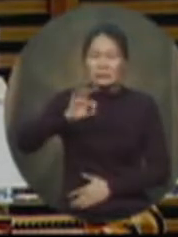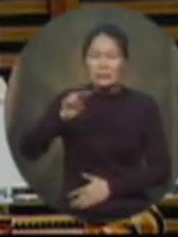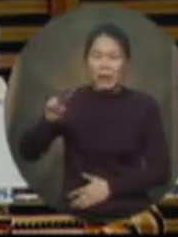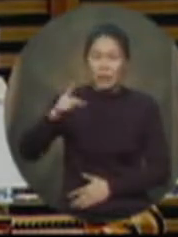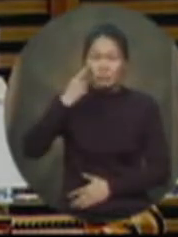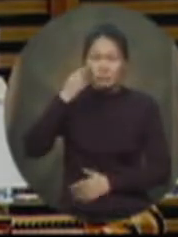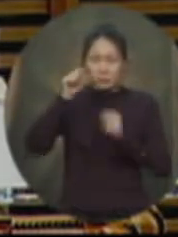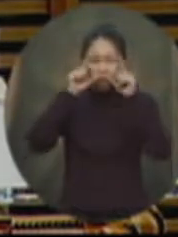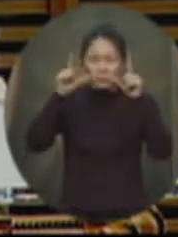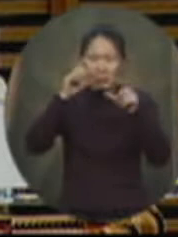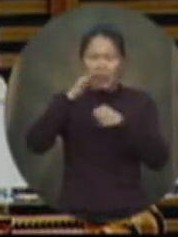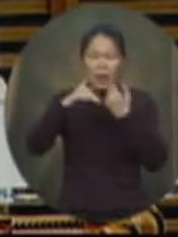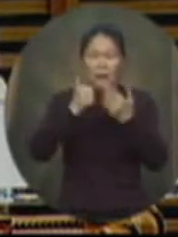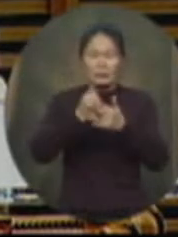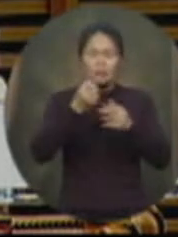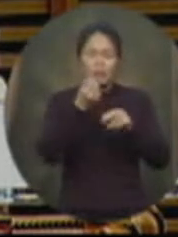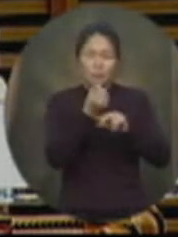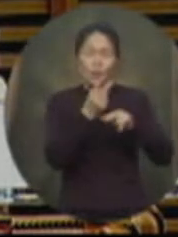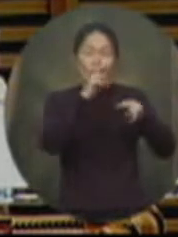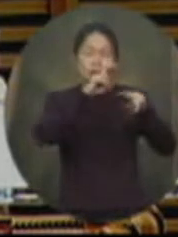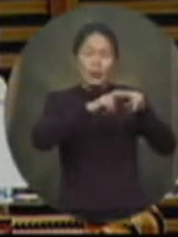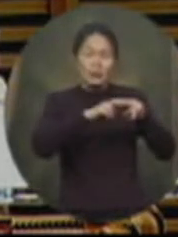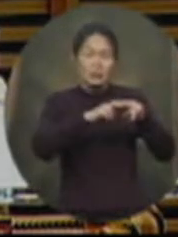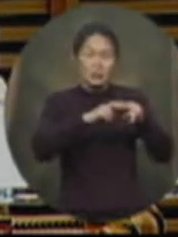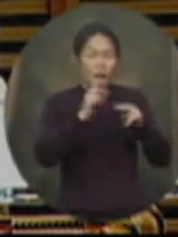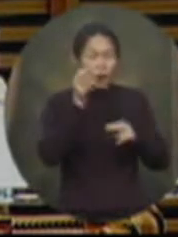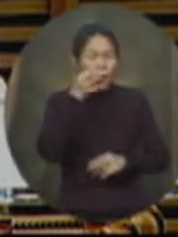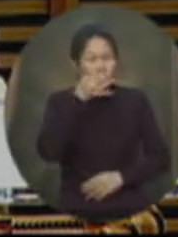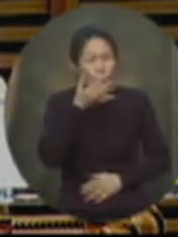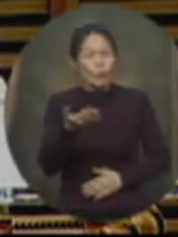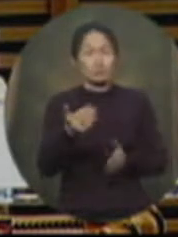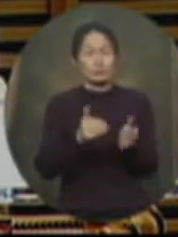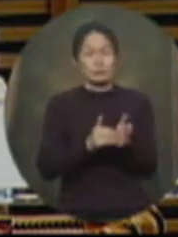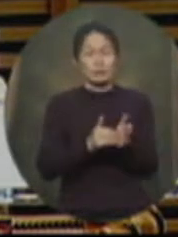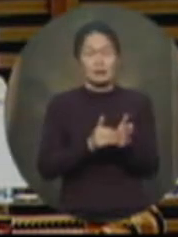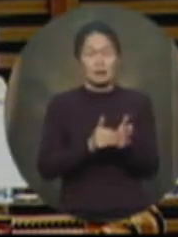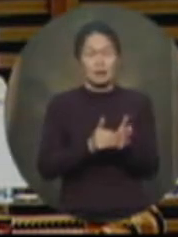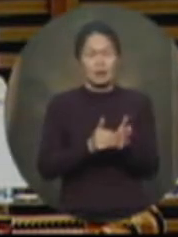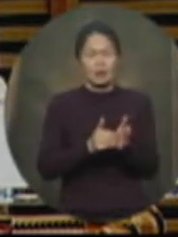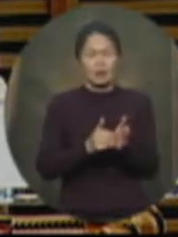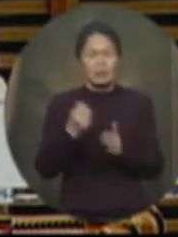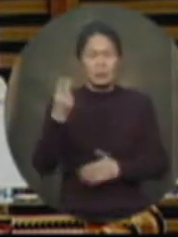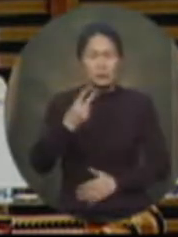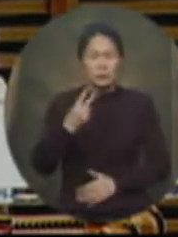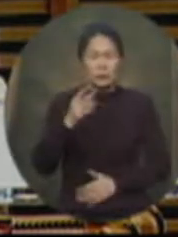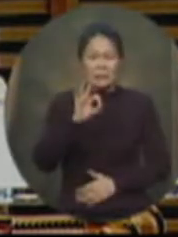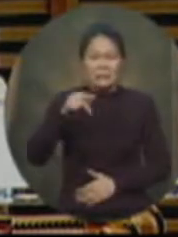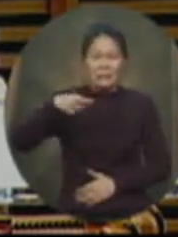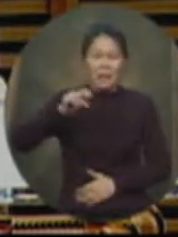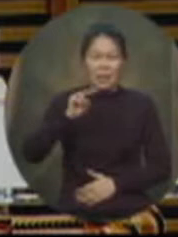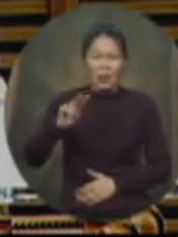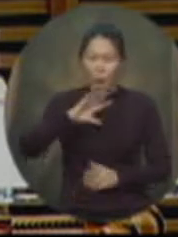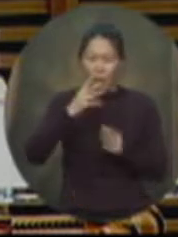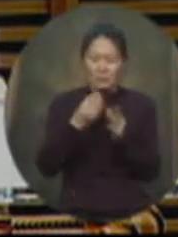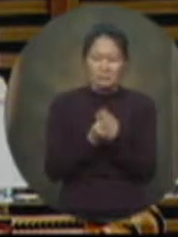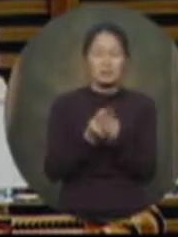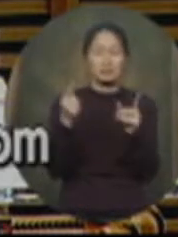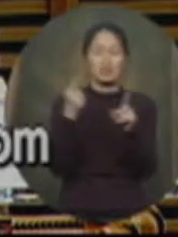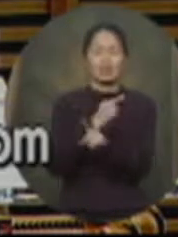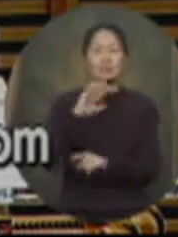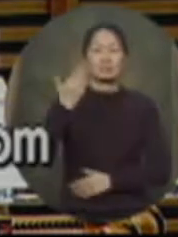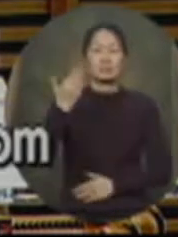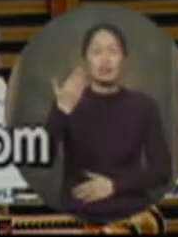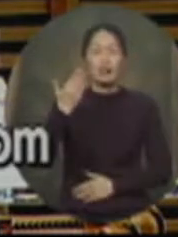하나님의 보좌를 보여주셨습니다 그리고 루시아가 완 이사회가 완전히 바뀐 거예요